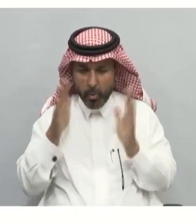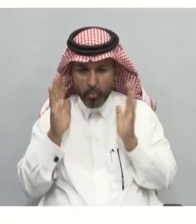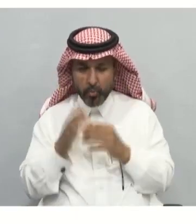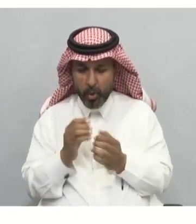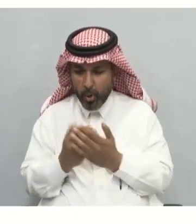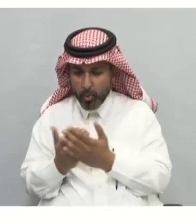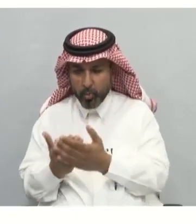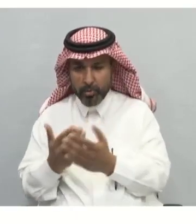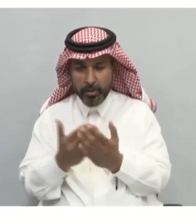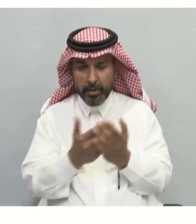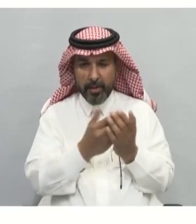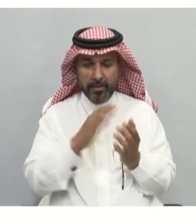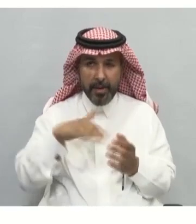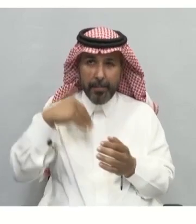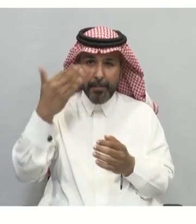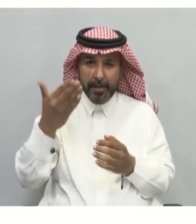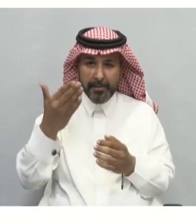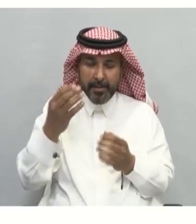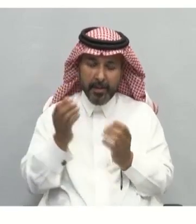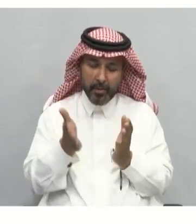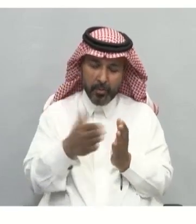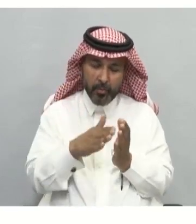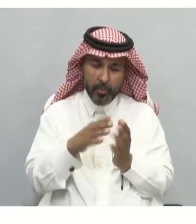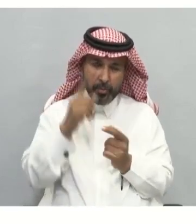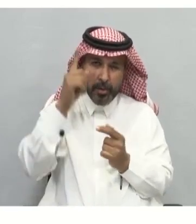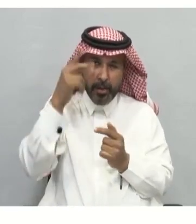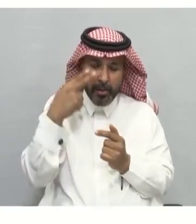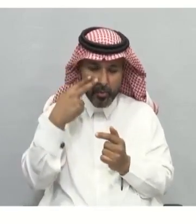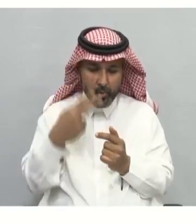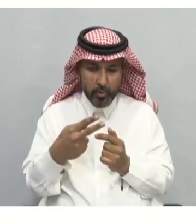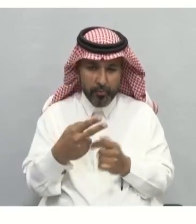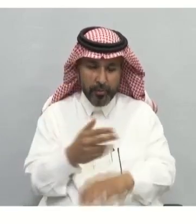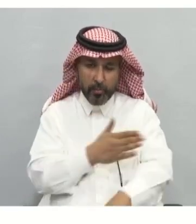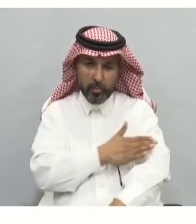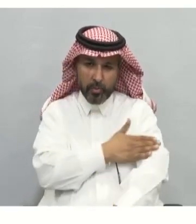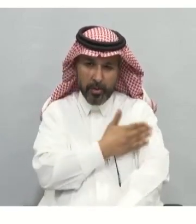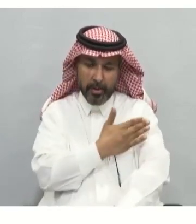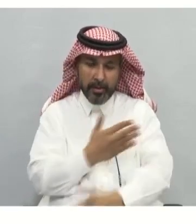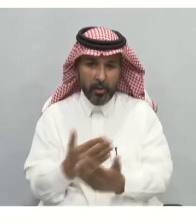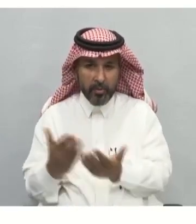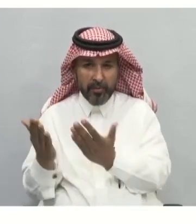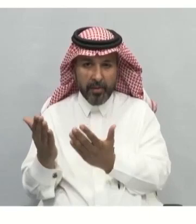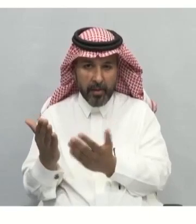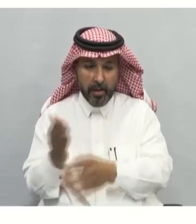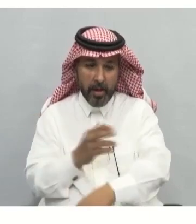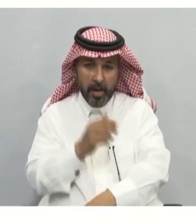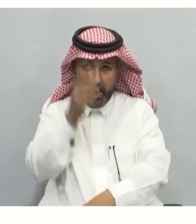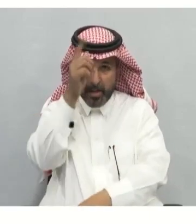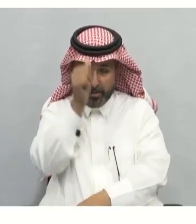وتلكم الاسباب هي في حقيقه الامر راجعه الى اتباع شرع الله